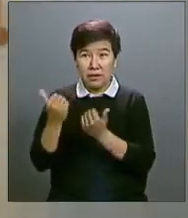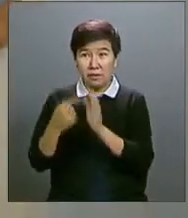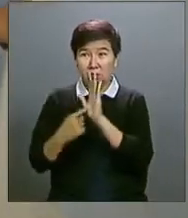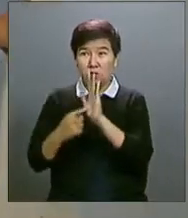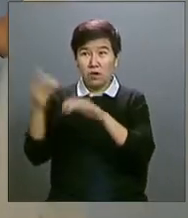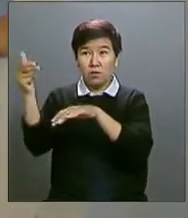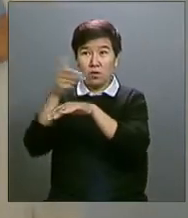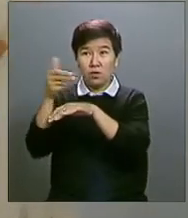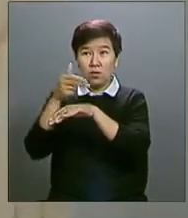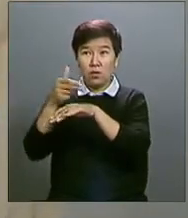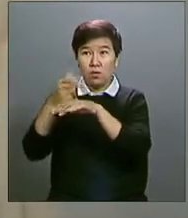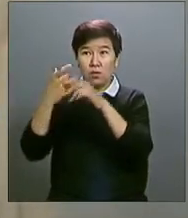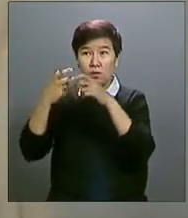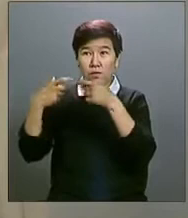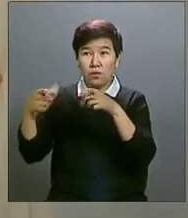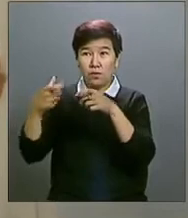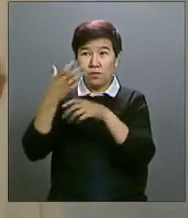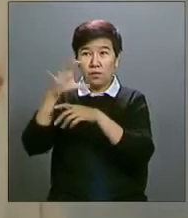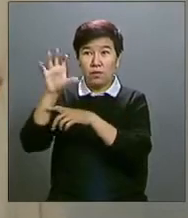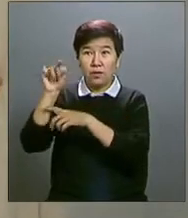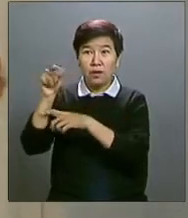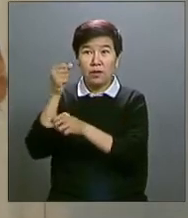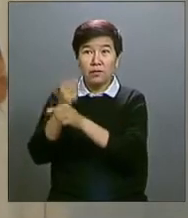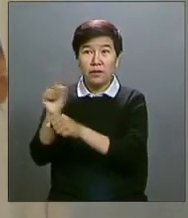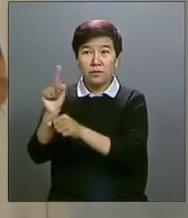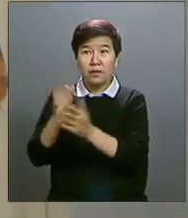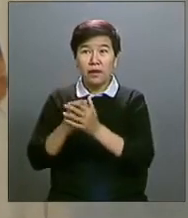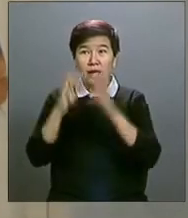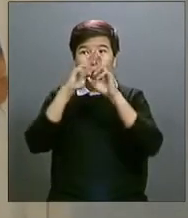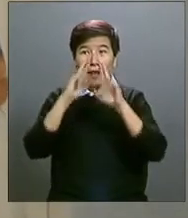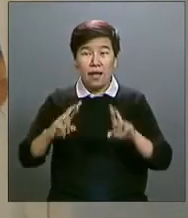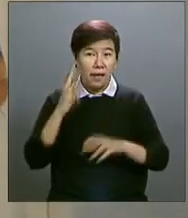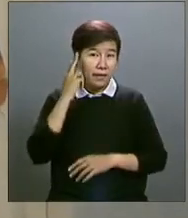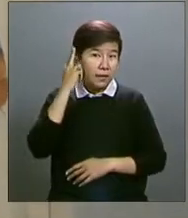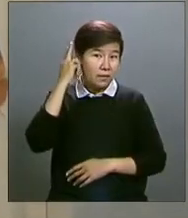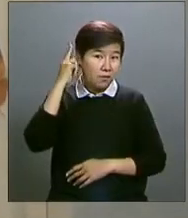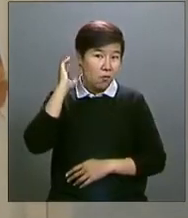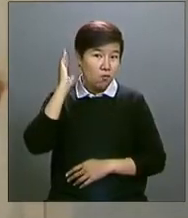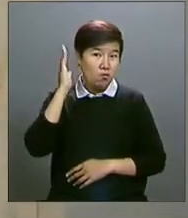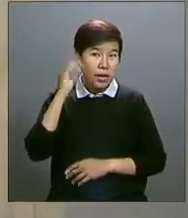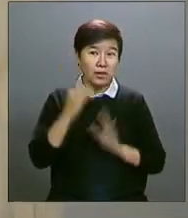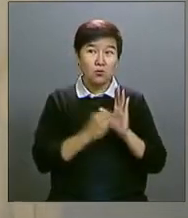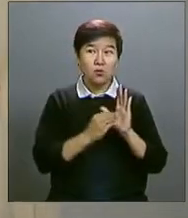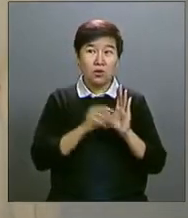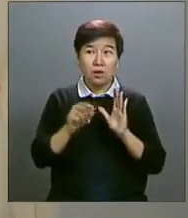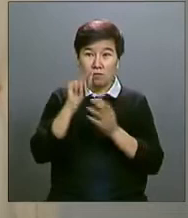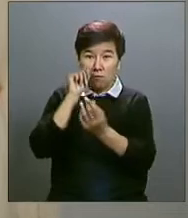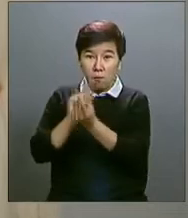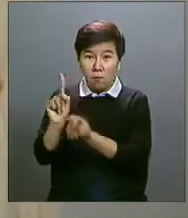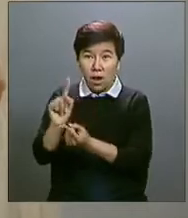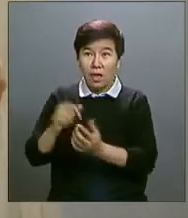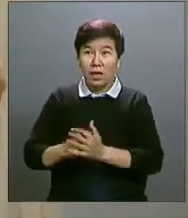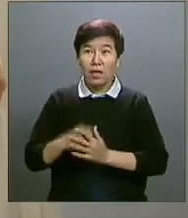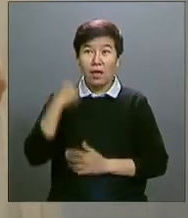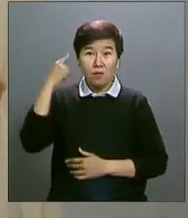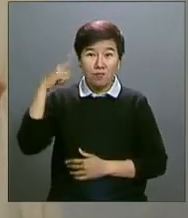ที่ถูกถ่ายทำค่ะระหว่างที่รอตัดผมในร้านตัดผมชายที่กรุงเทพค่ะซึ่งก็พบว่าคนที่เข้ามาขอตัดผ